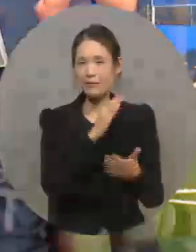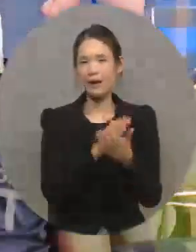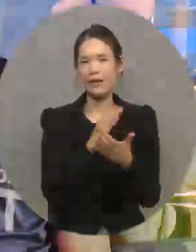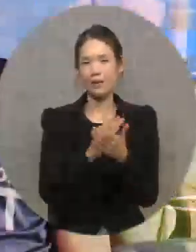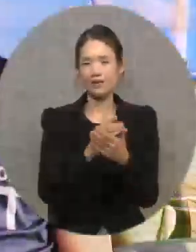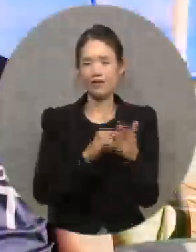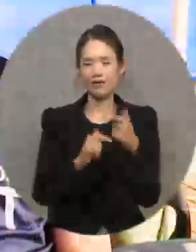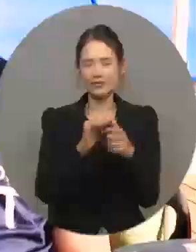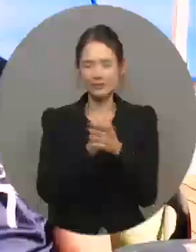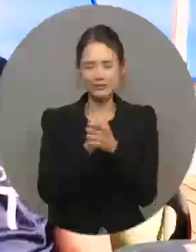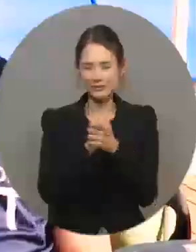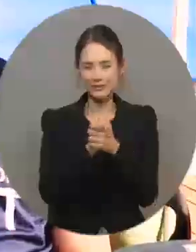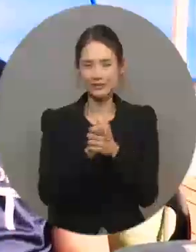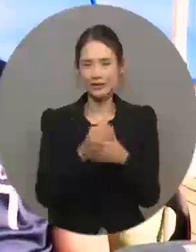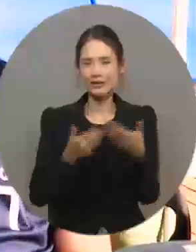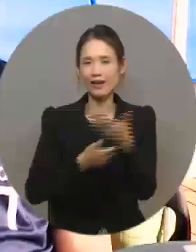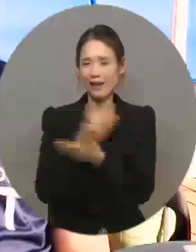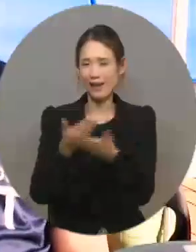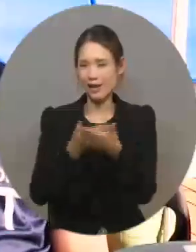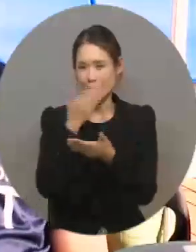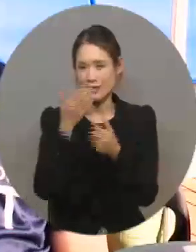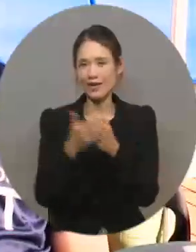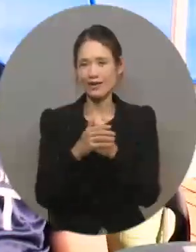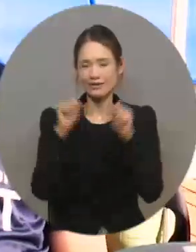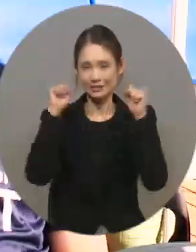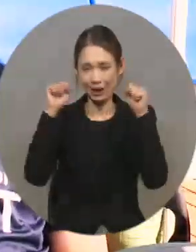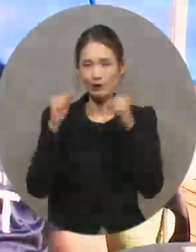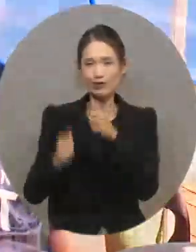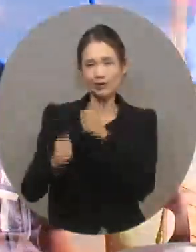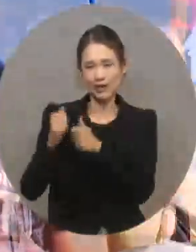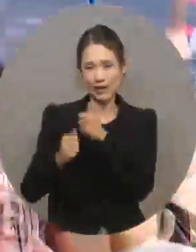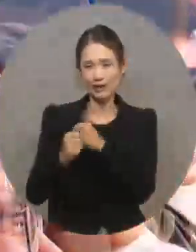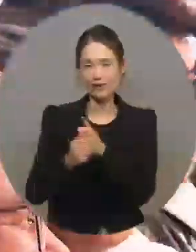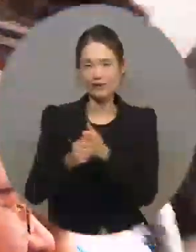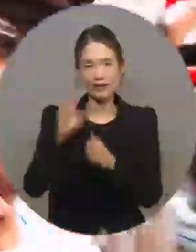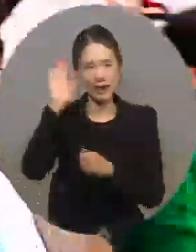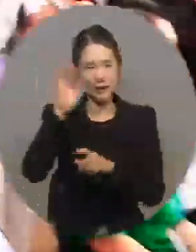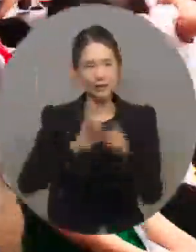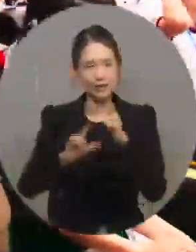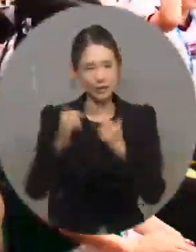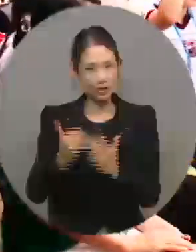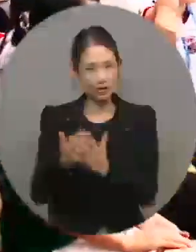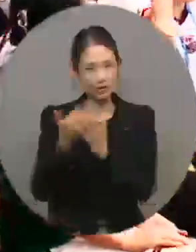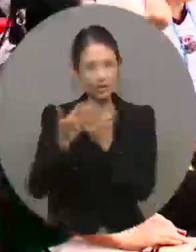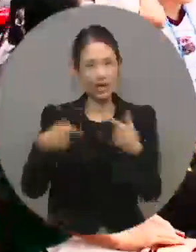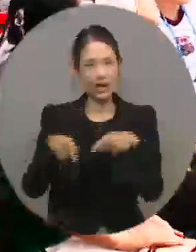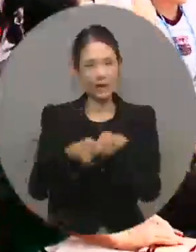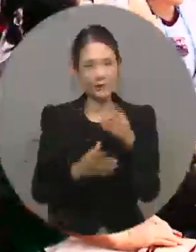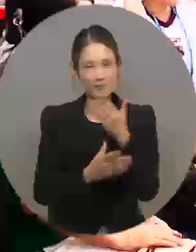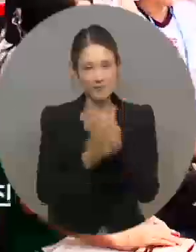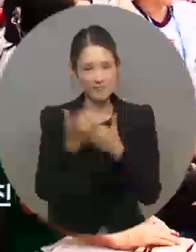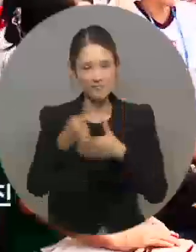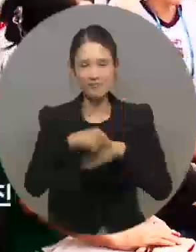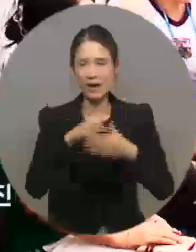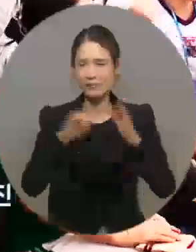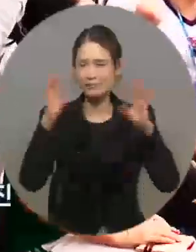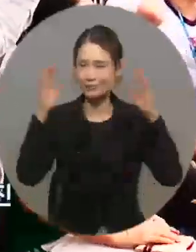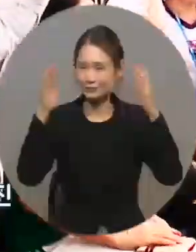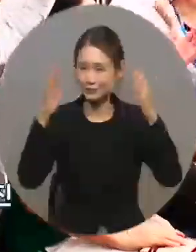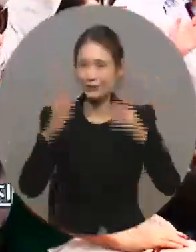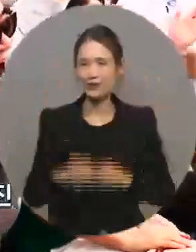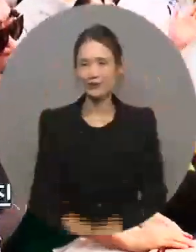나눌 수 있었던 체육대회. 탈북 청소년들의 정착과 성장을 한마음으로 뜨겁게 응원합니다.